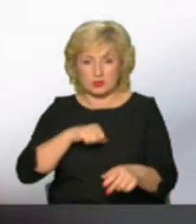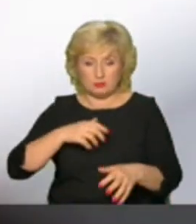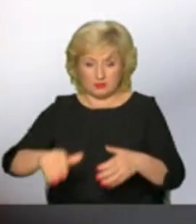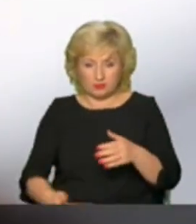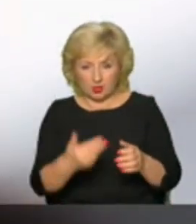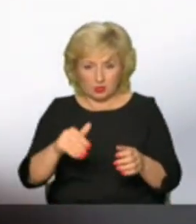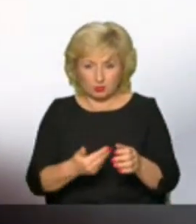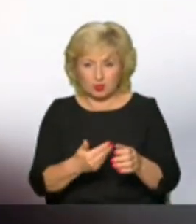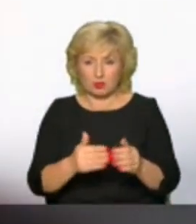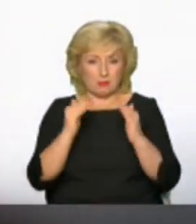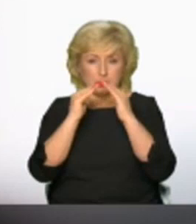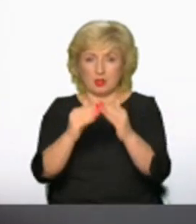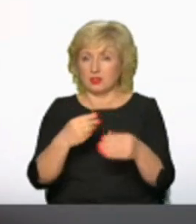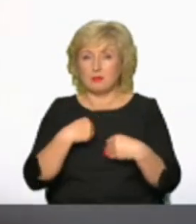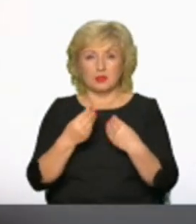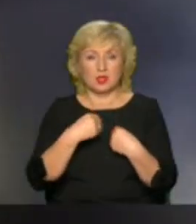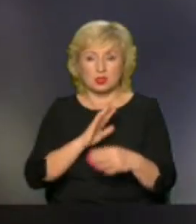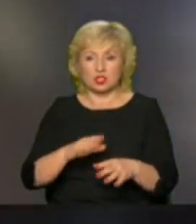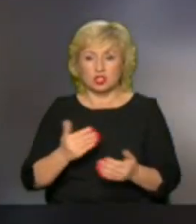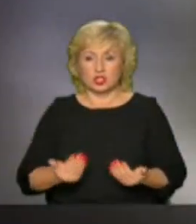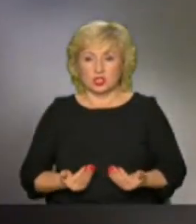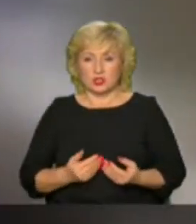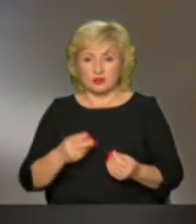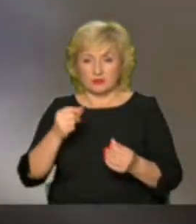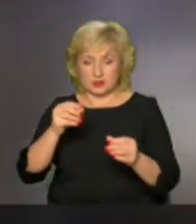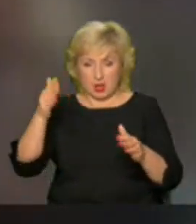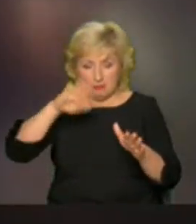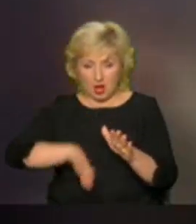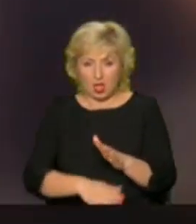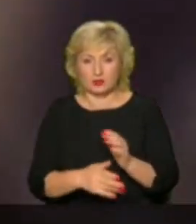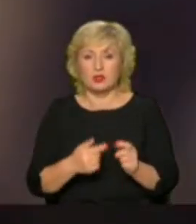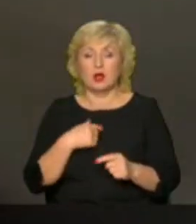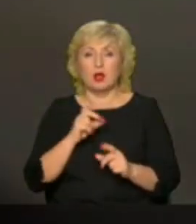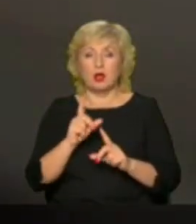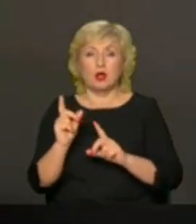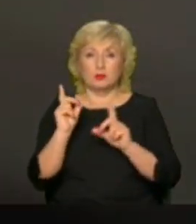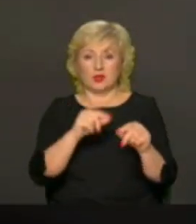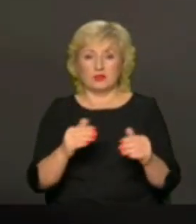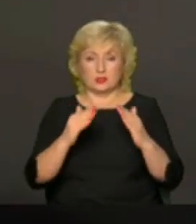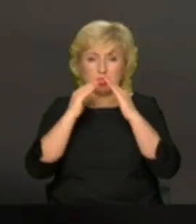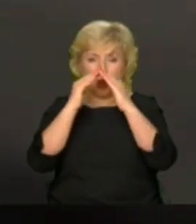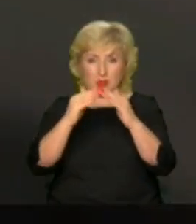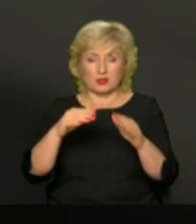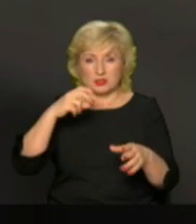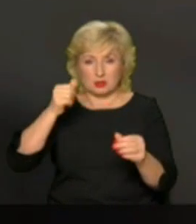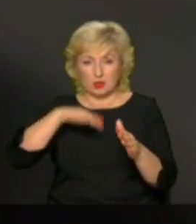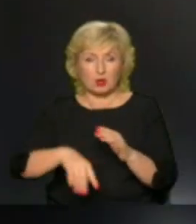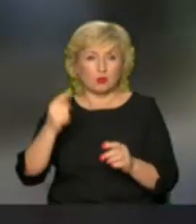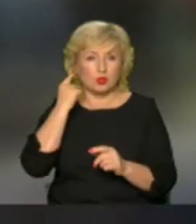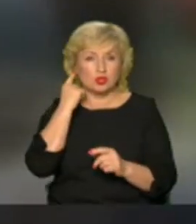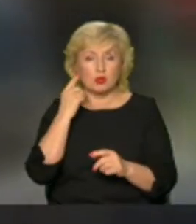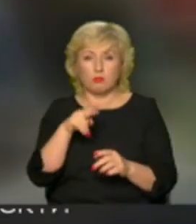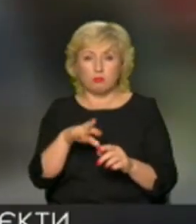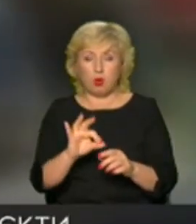Палатки нам дают. Жили в землянках. А перед тем, как отправиться в землянки и намети, а потом почути команду по